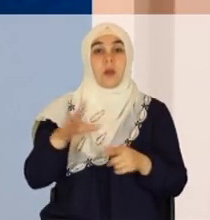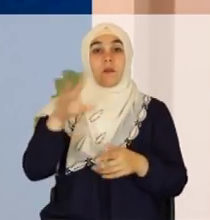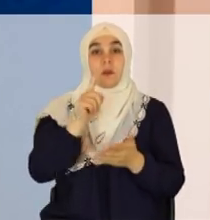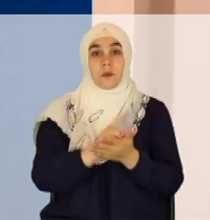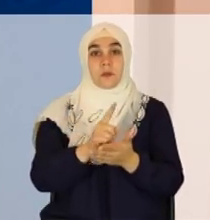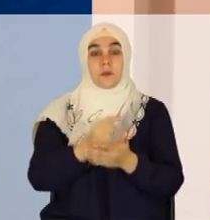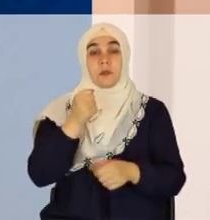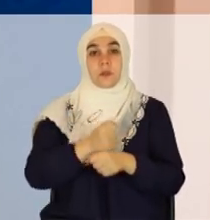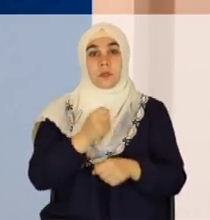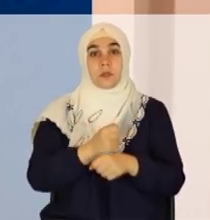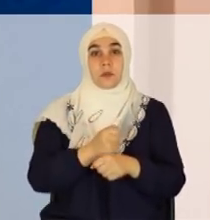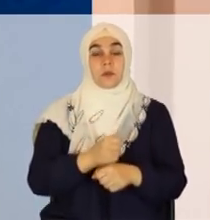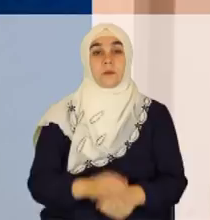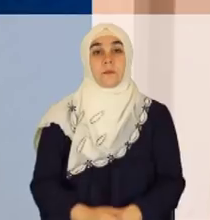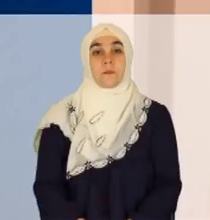vazifeni bacak.